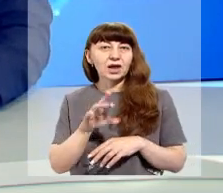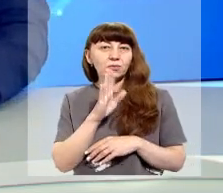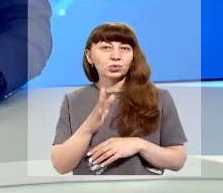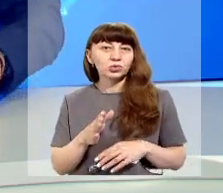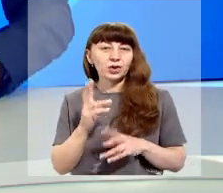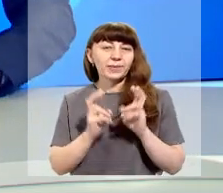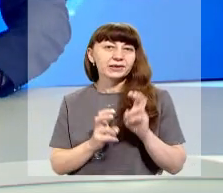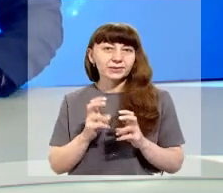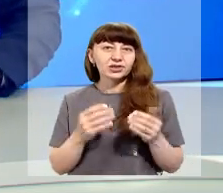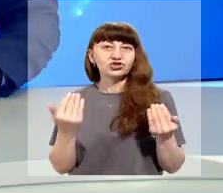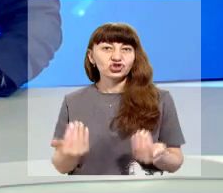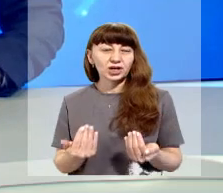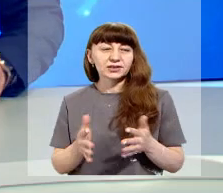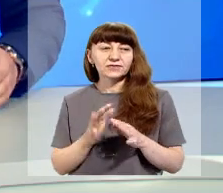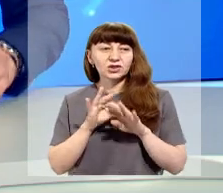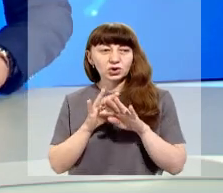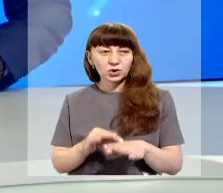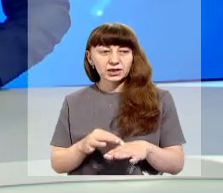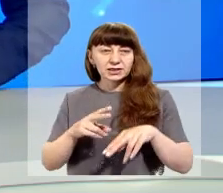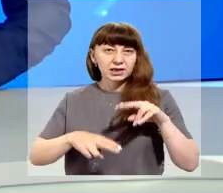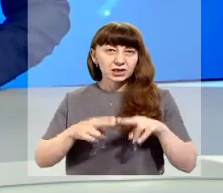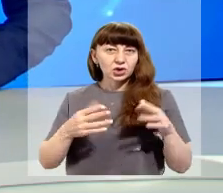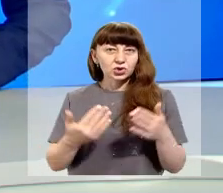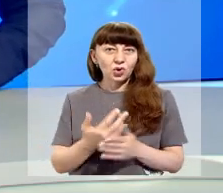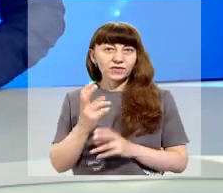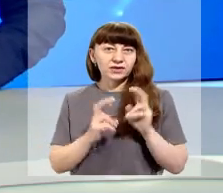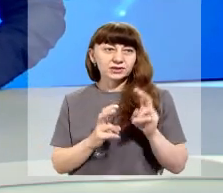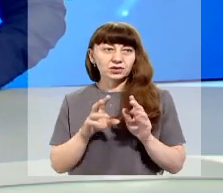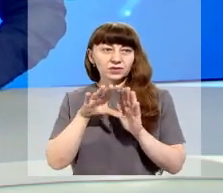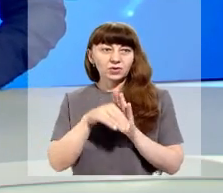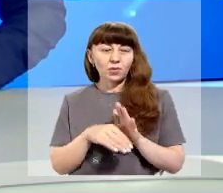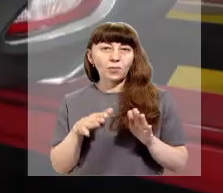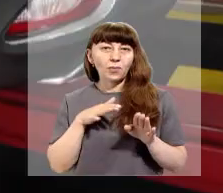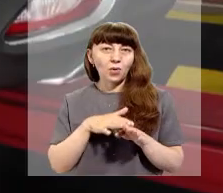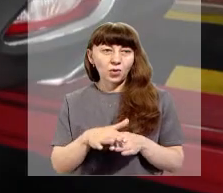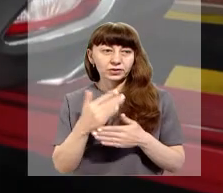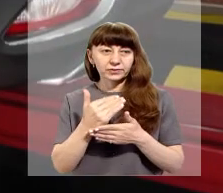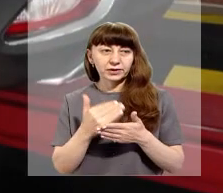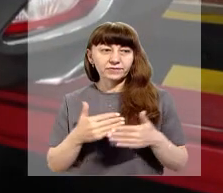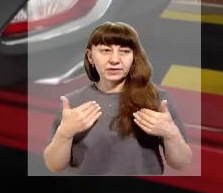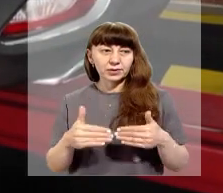автомобильдері өндірісінің толық циклын қамтитын жаңа зауыттың құрылысы жүріп жатыр.